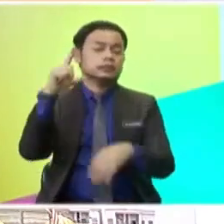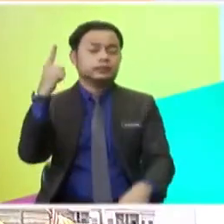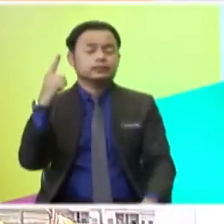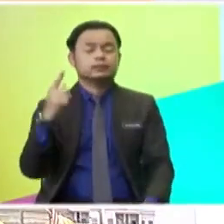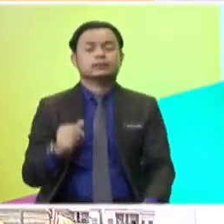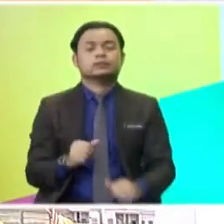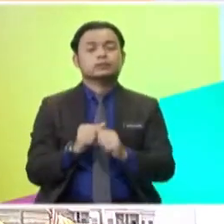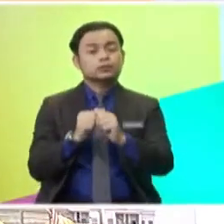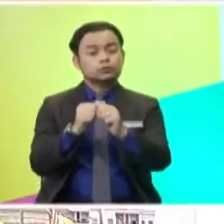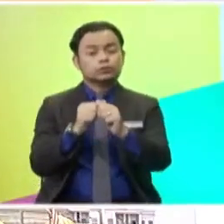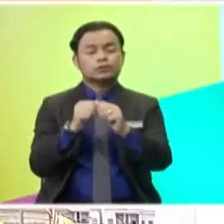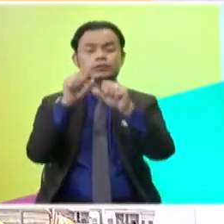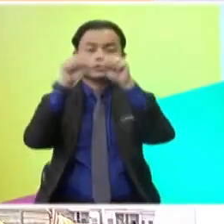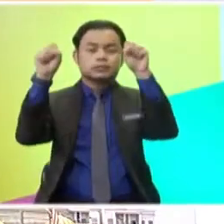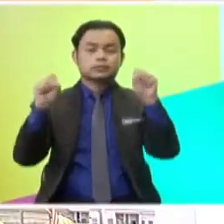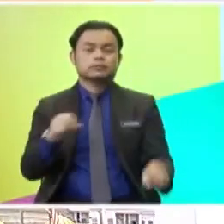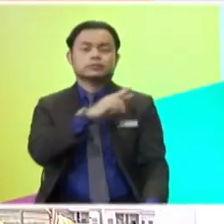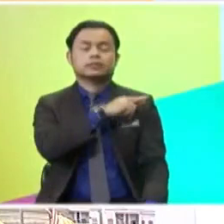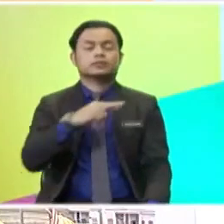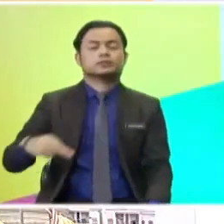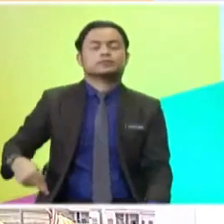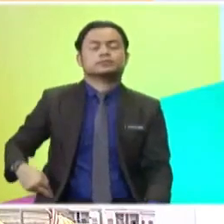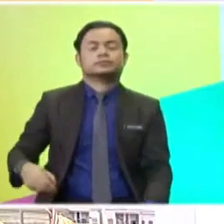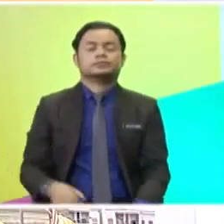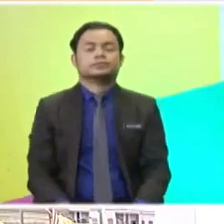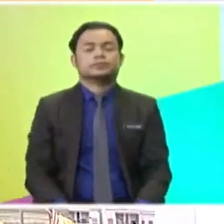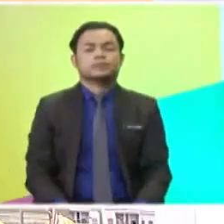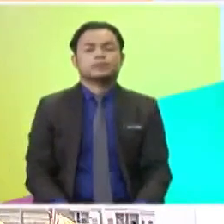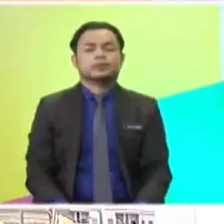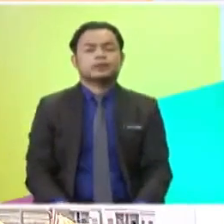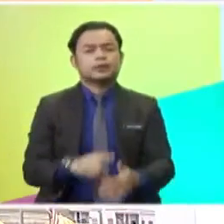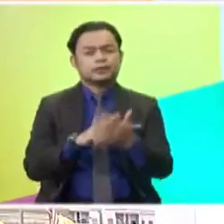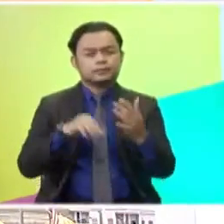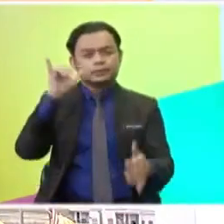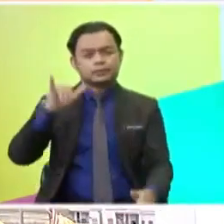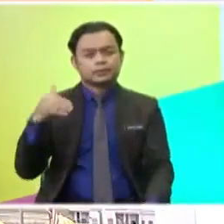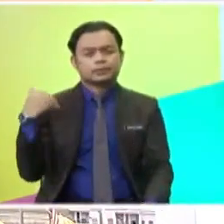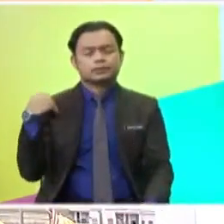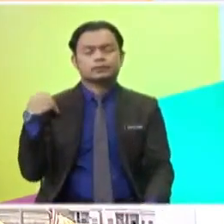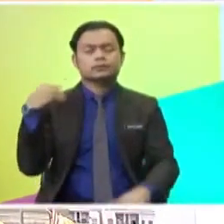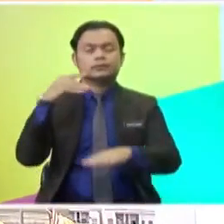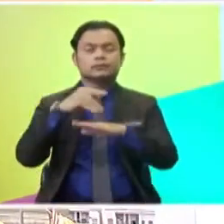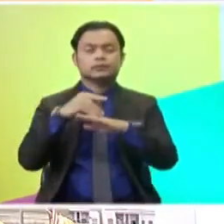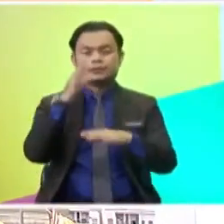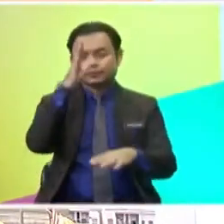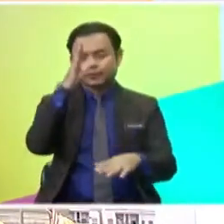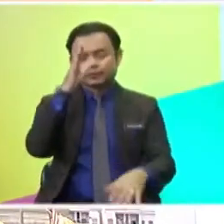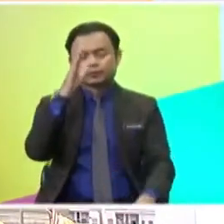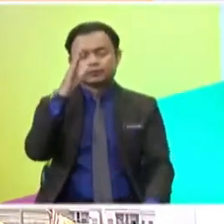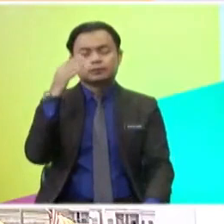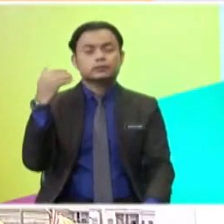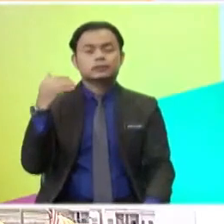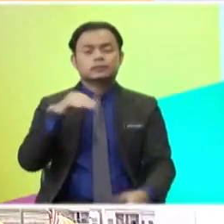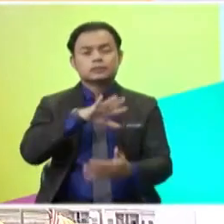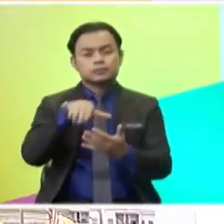Okey, dengan hampir semua apa yang ada di Melaka itu diamalkan di negeri di negeri-negeri berkenaan